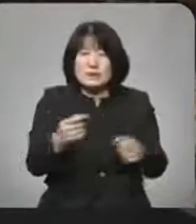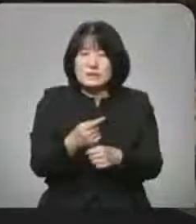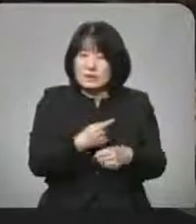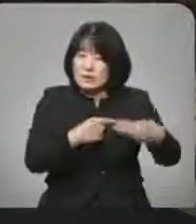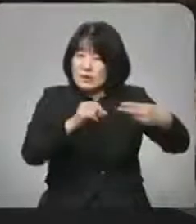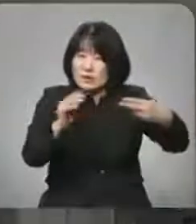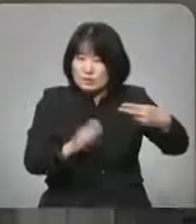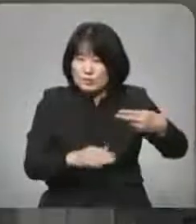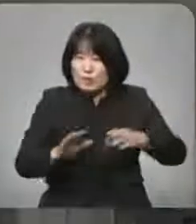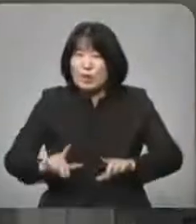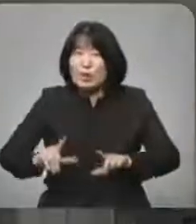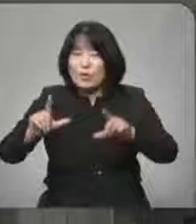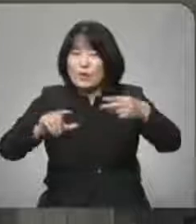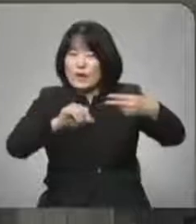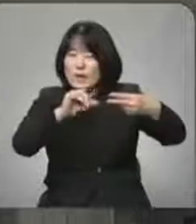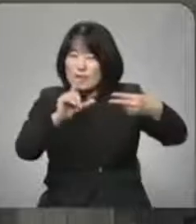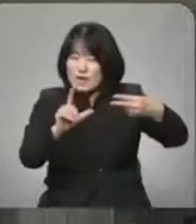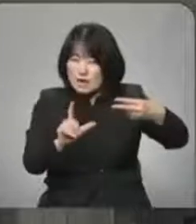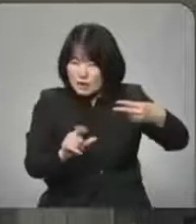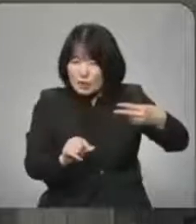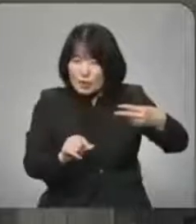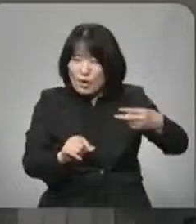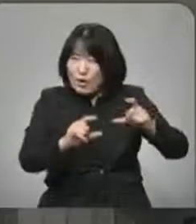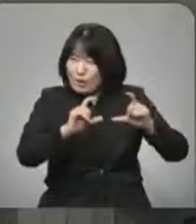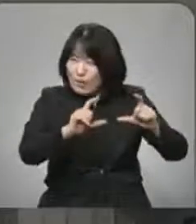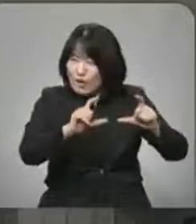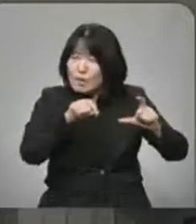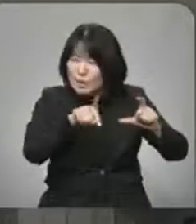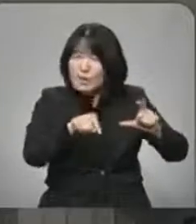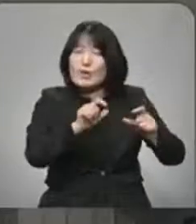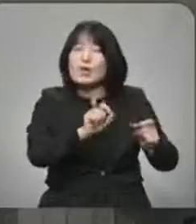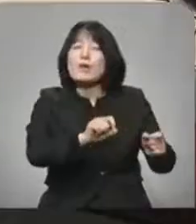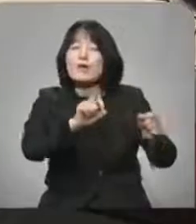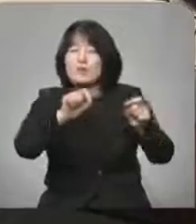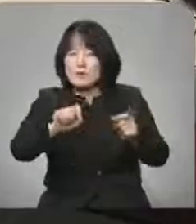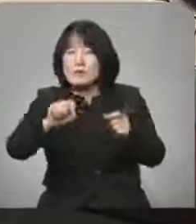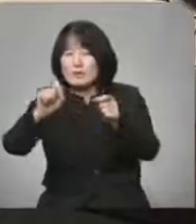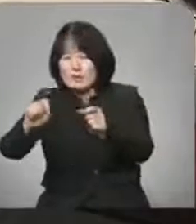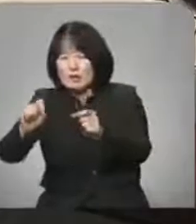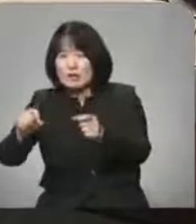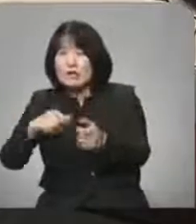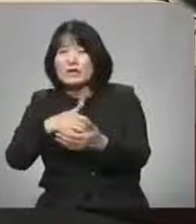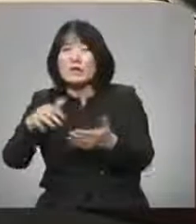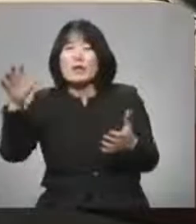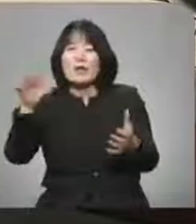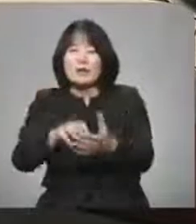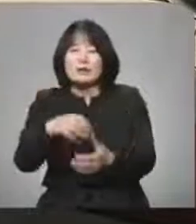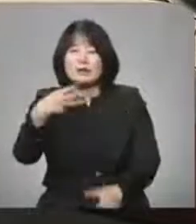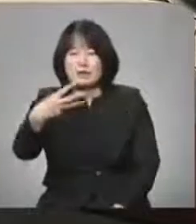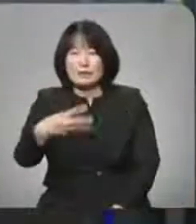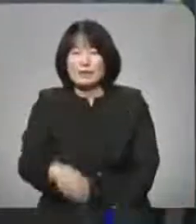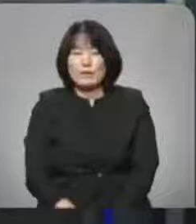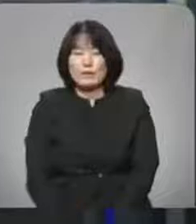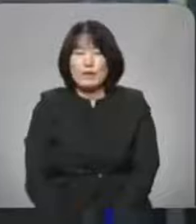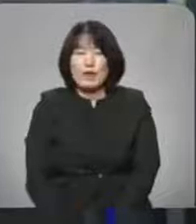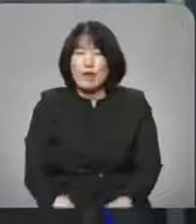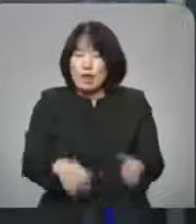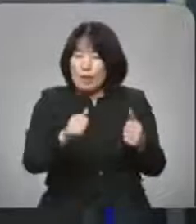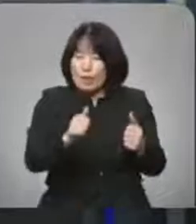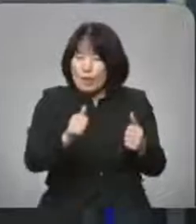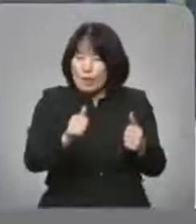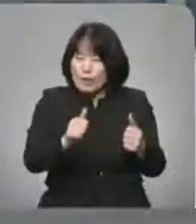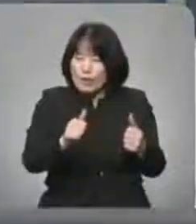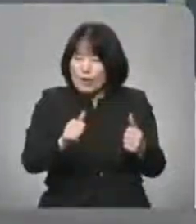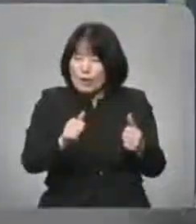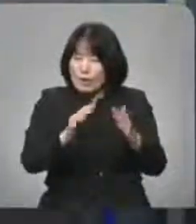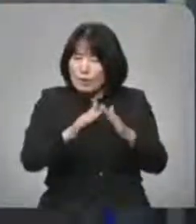올해 2월 선거 기일이 잡혔다 연기되는 등 세 차례나 선고가 미뤄졌습니다 법조계에서는 사안의